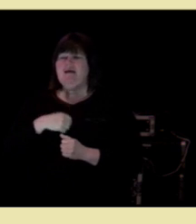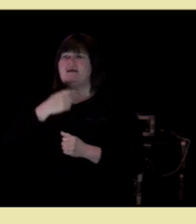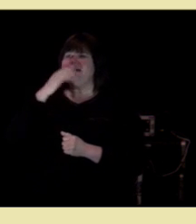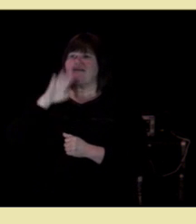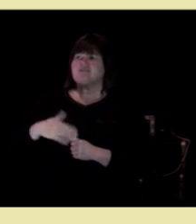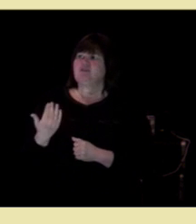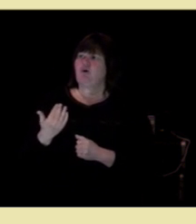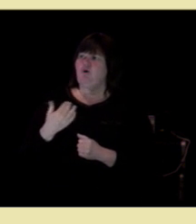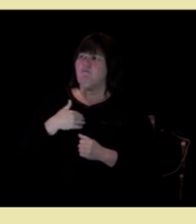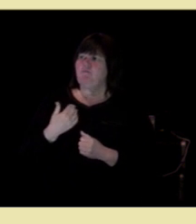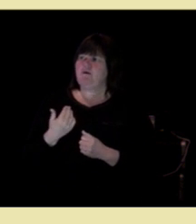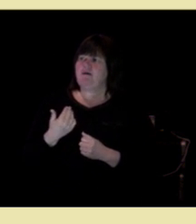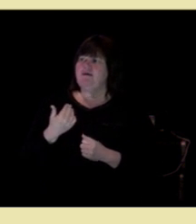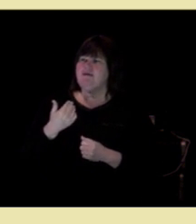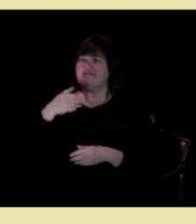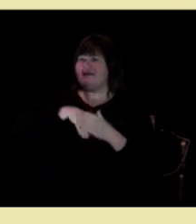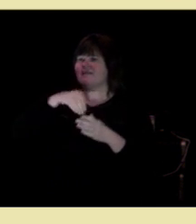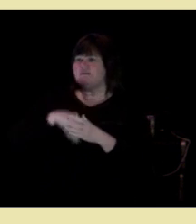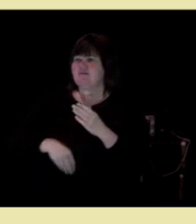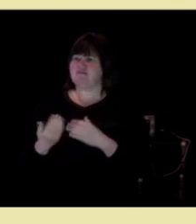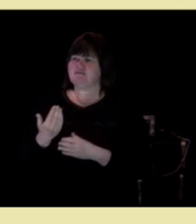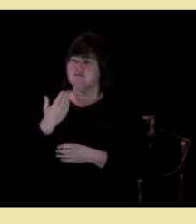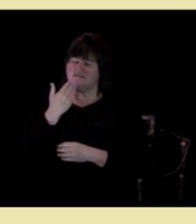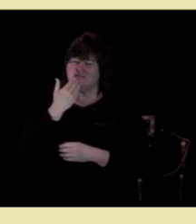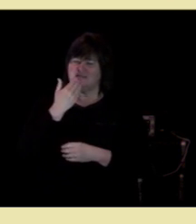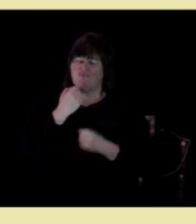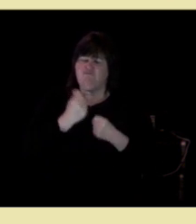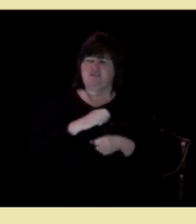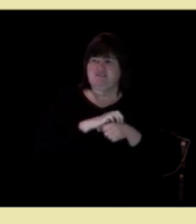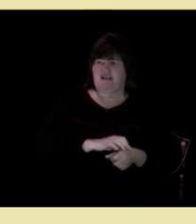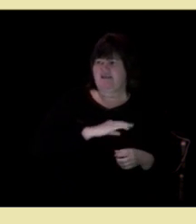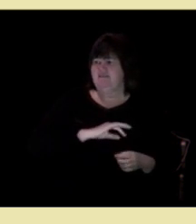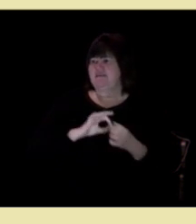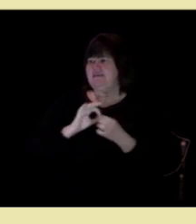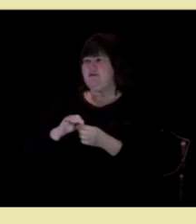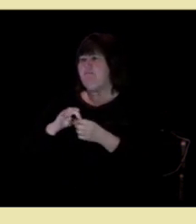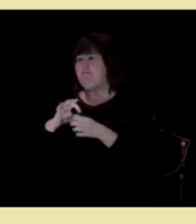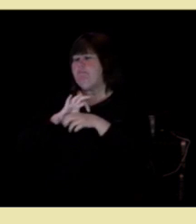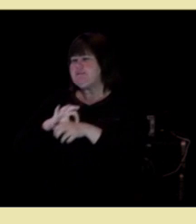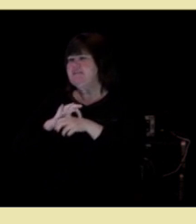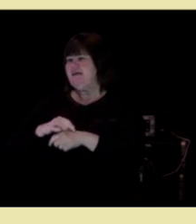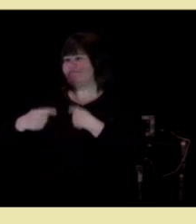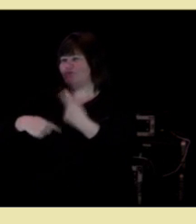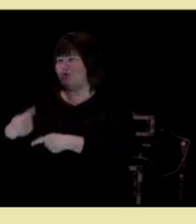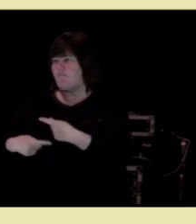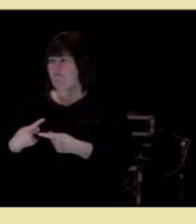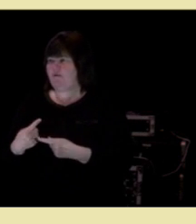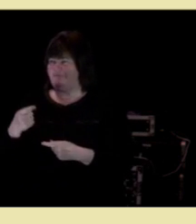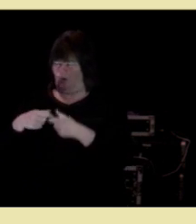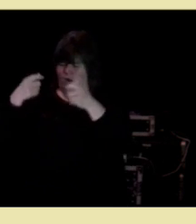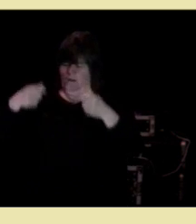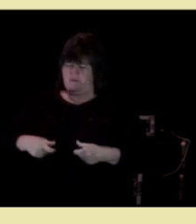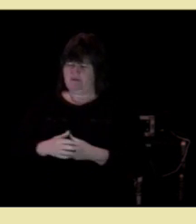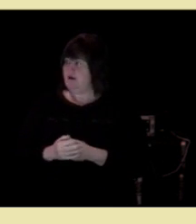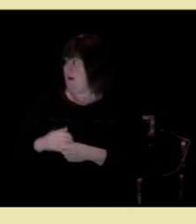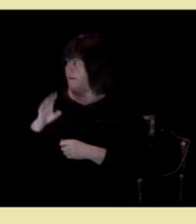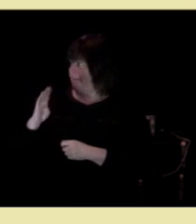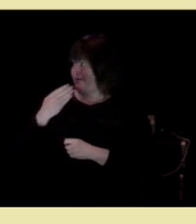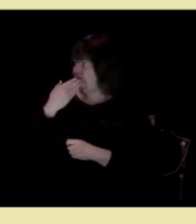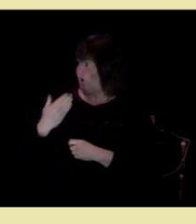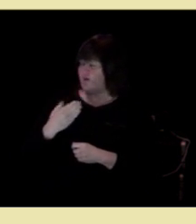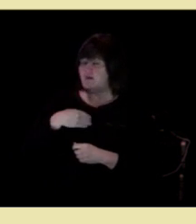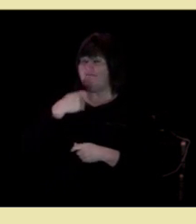fastlegen har i det gode pasientforløpet, men først litt om rammene. Bent Høie fortalte at 76 kommuner deltar